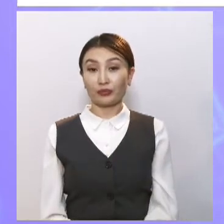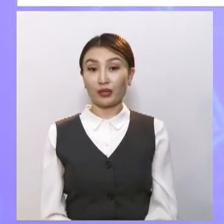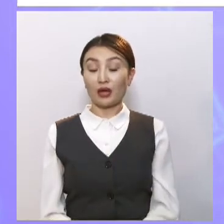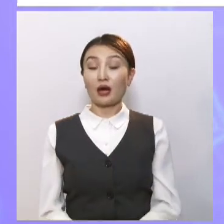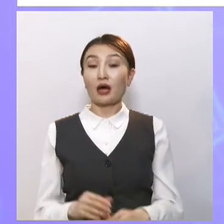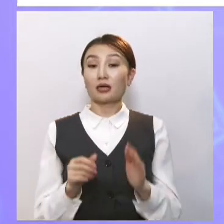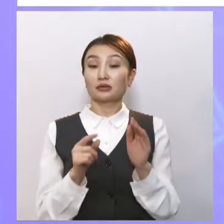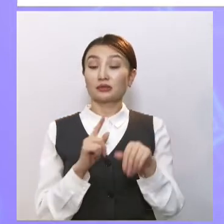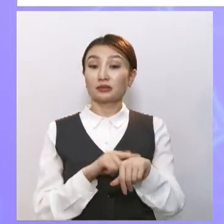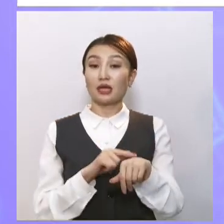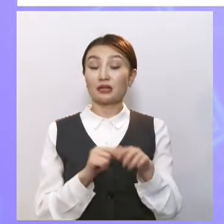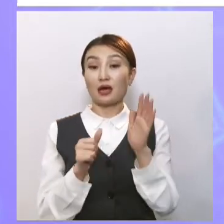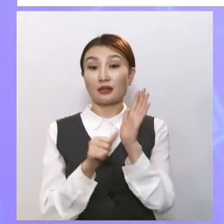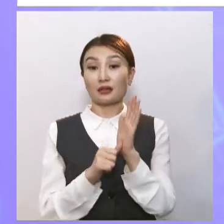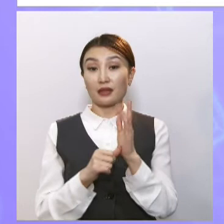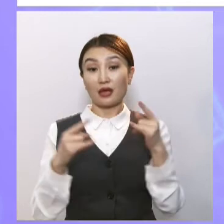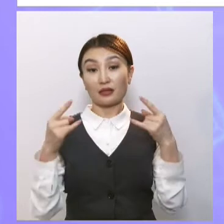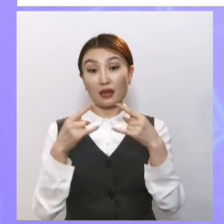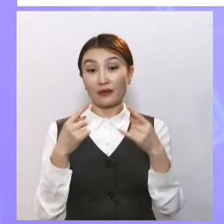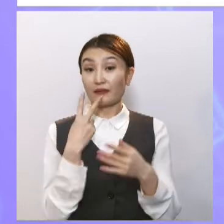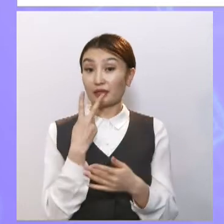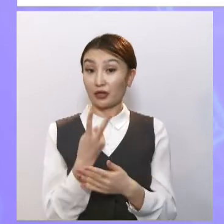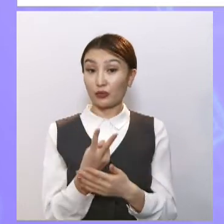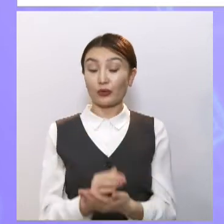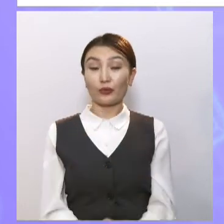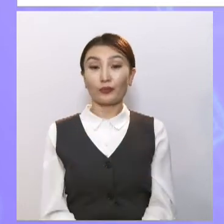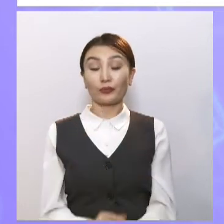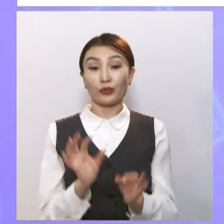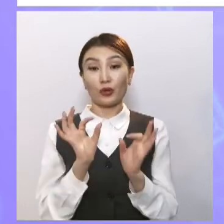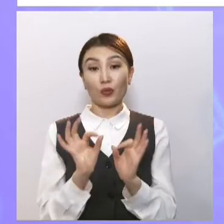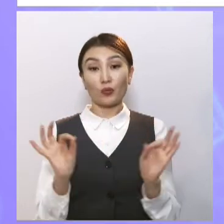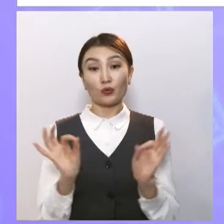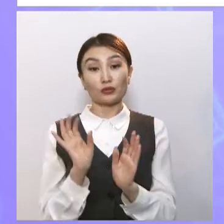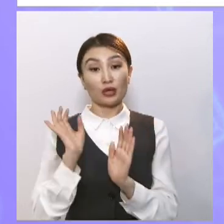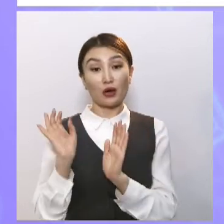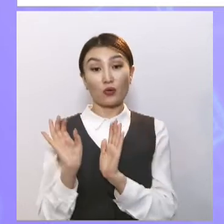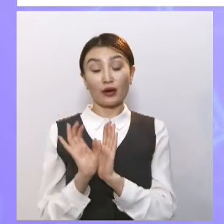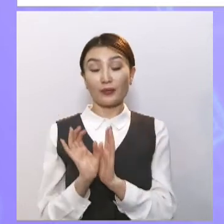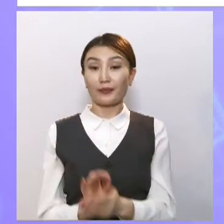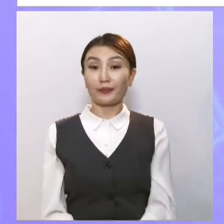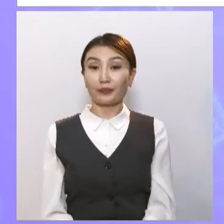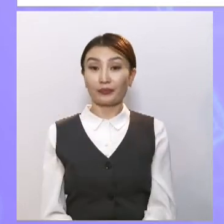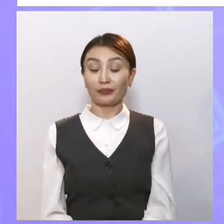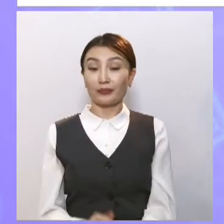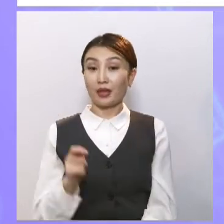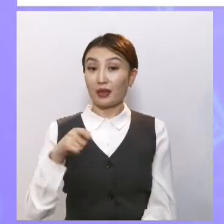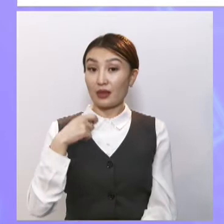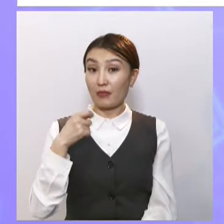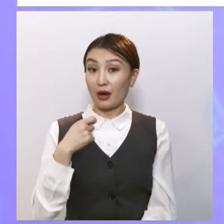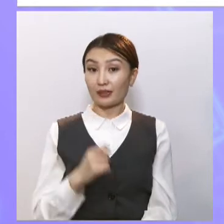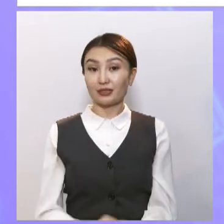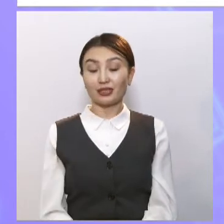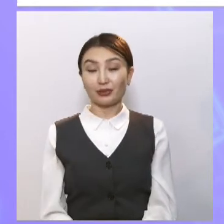Саат 6-да телевизор көрөм. Музыка угам. Тамак ичем.